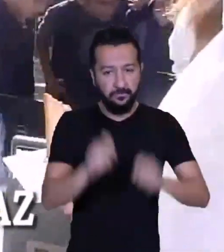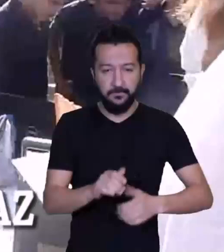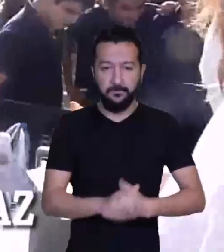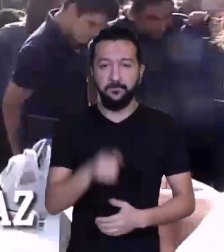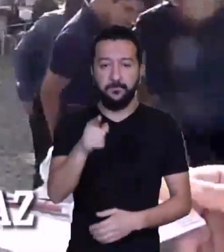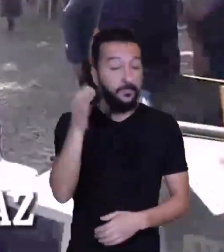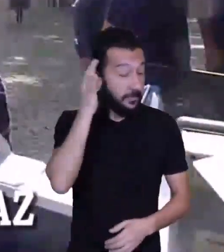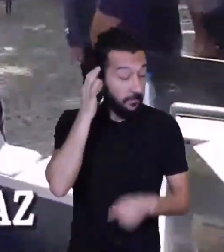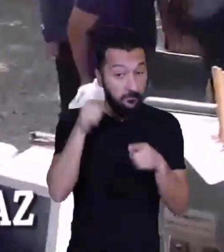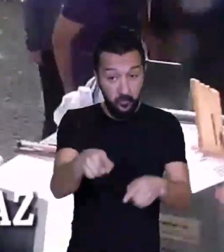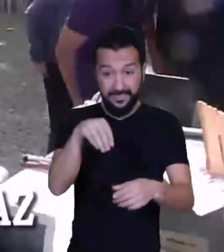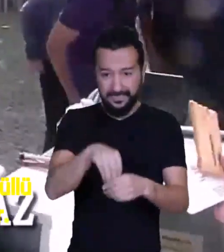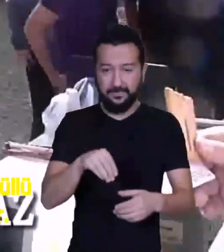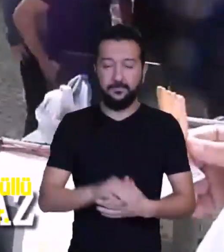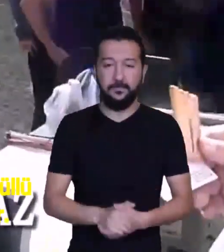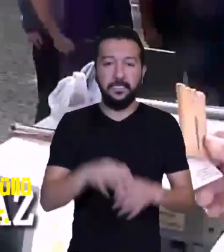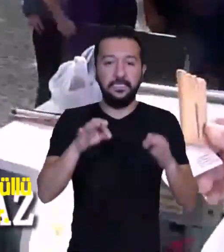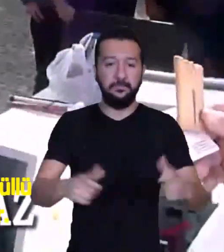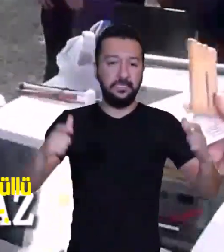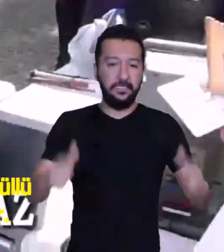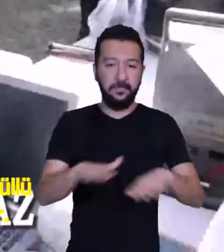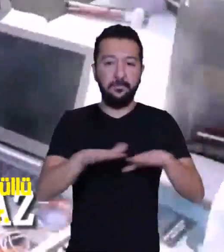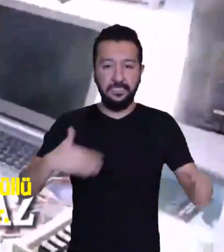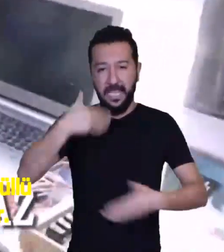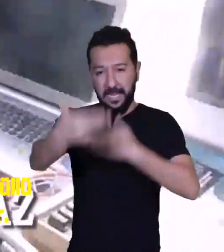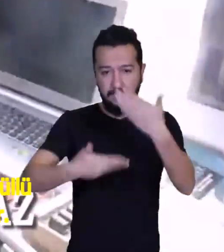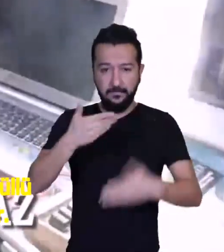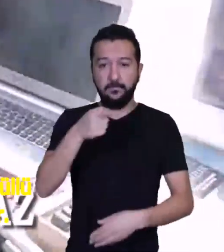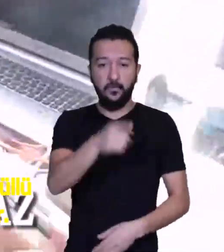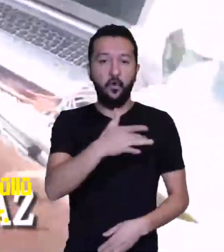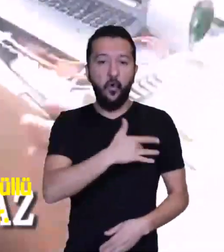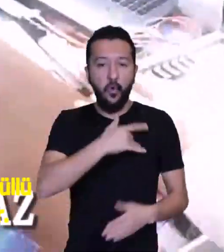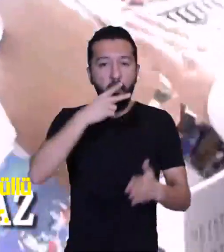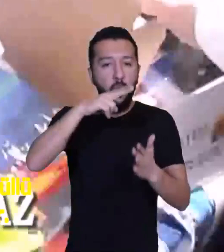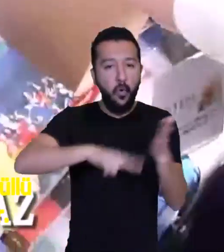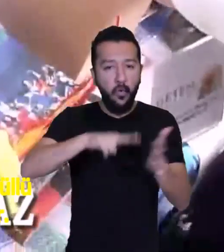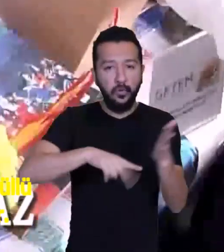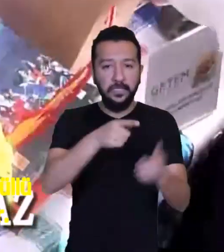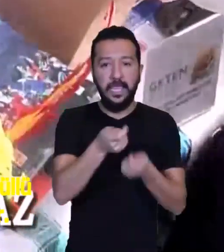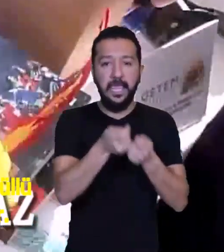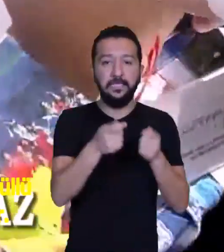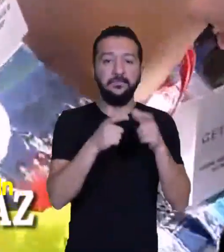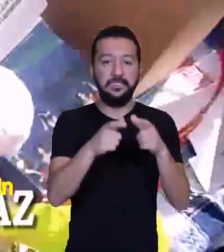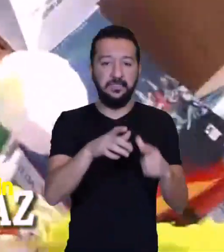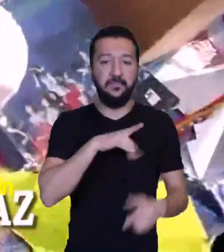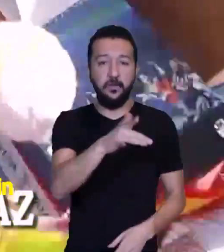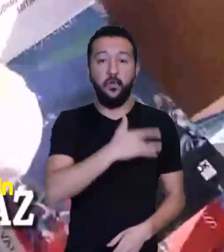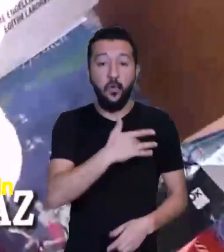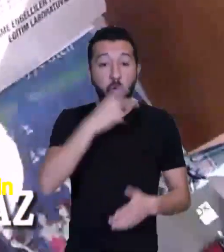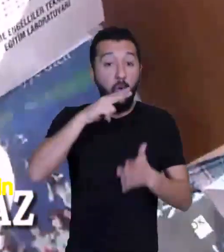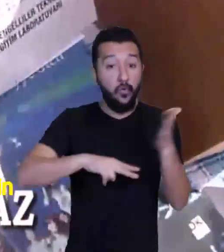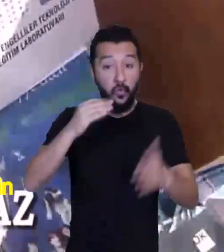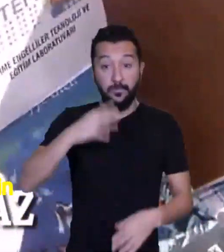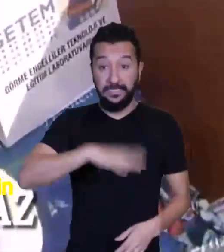O dinlediğiniz şey o. Şimdi standımı size tanıtayım. Gönüllü okuyucu için bir eğitim CD'miz var. Gönüllü okuyucu